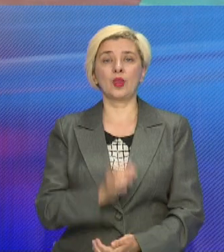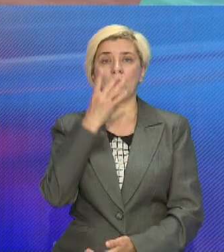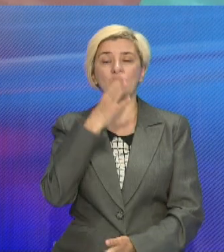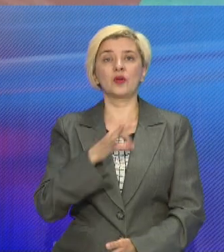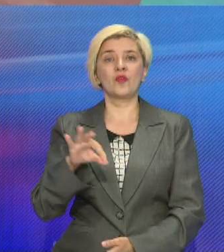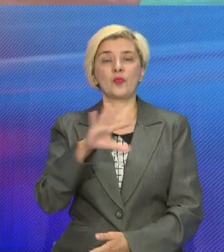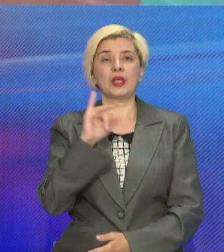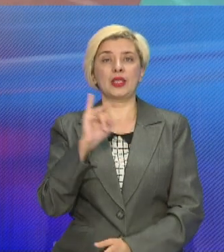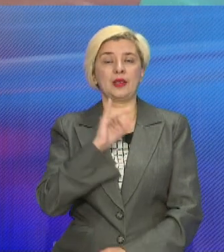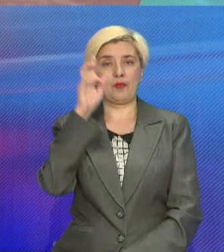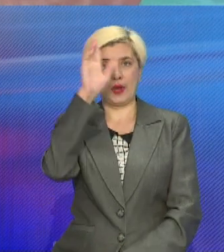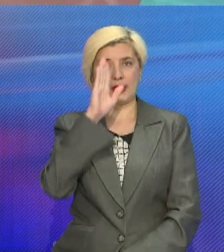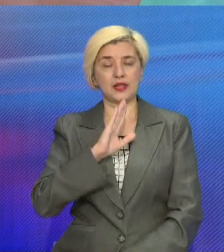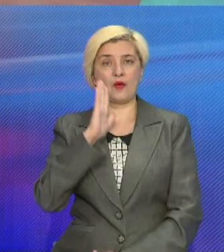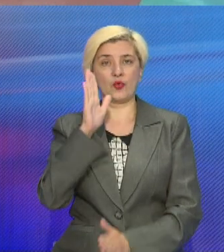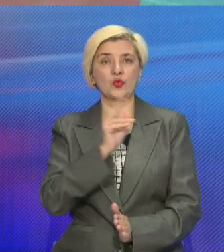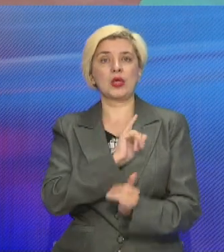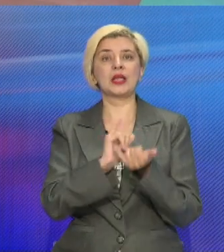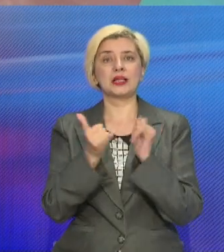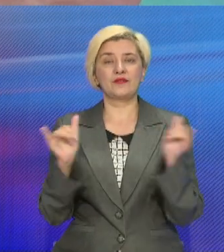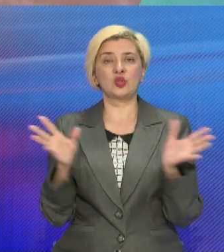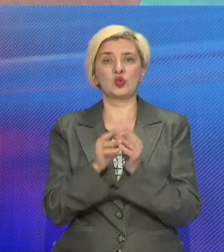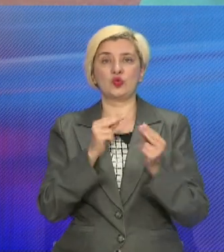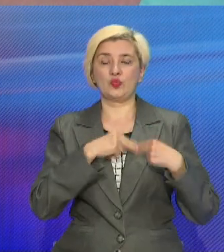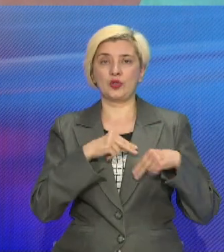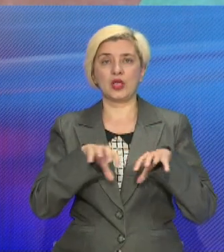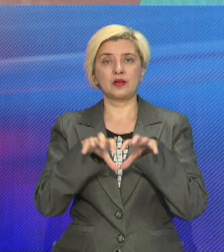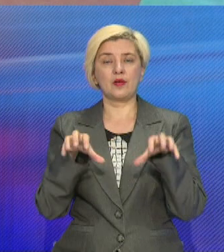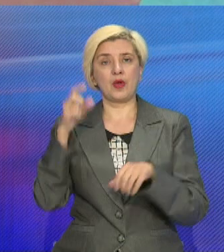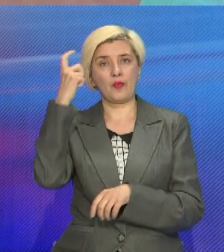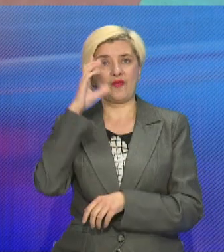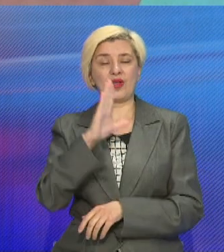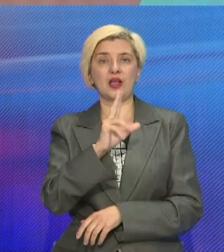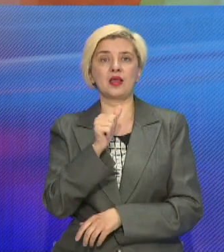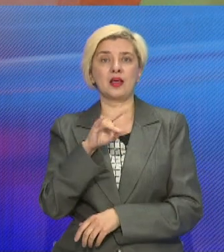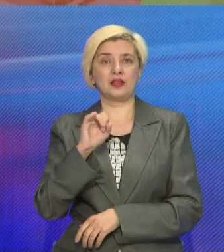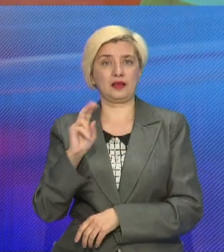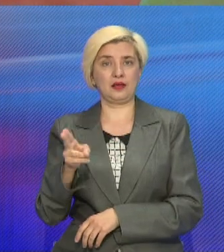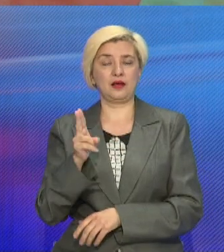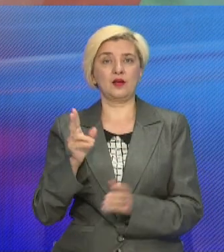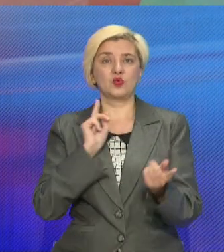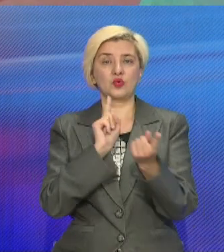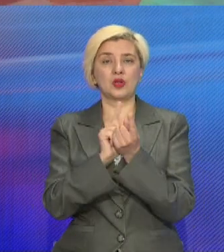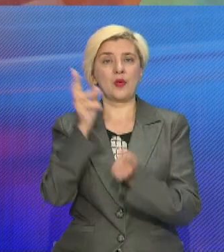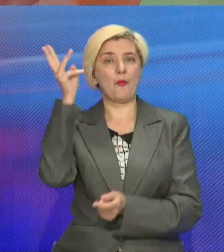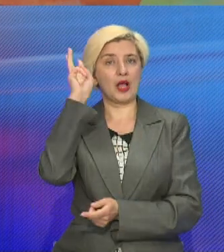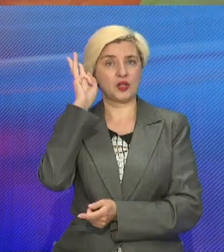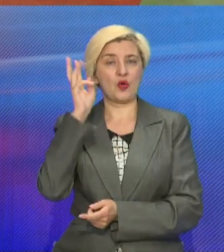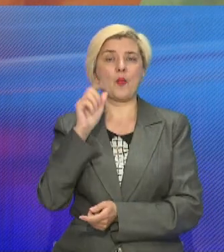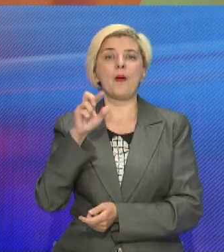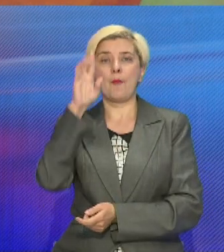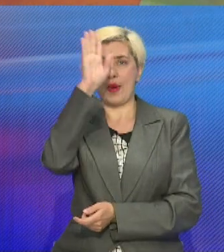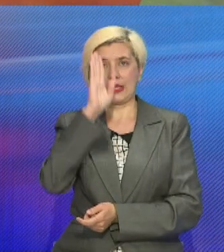Гродзенская область и Бразилия будут развивать сотрудничество. Старшиня облвыканкама Владимир Каранік встретился с послом Бразилии в